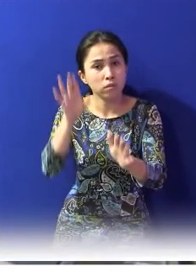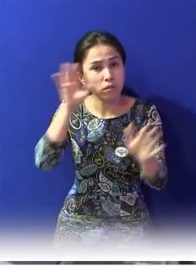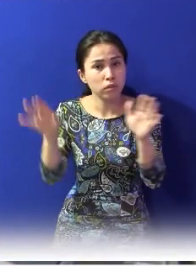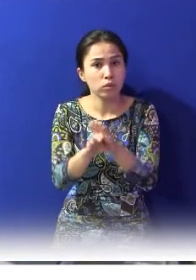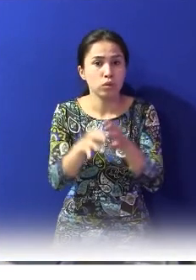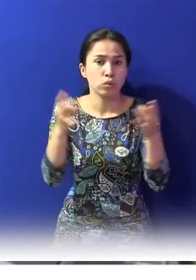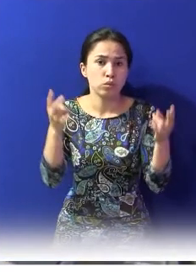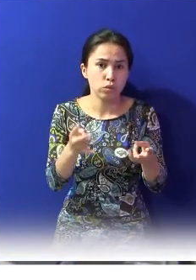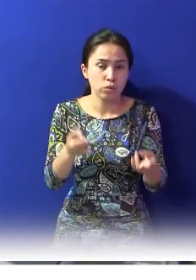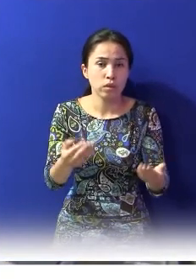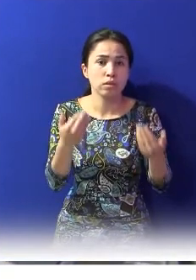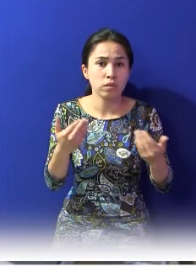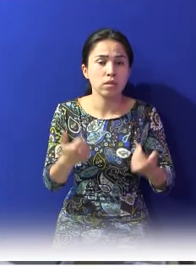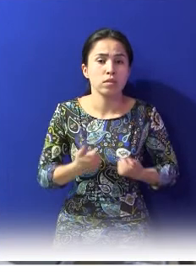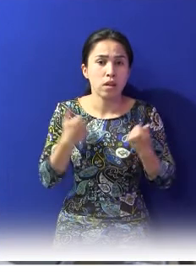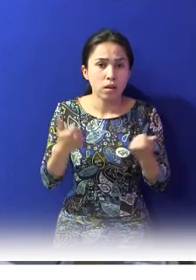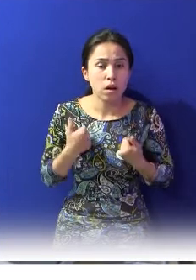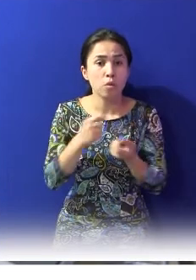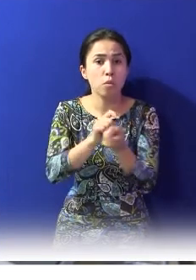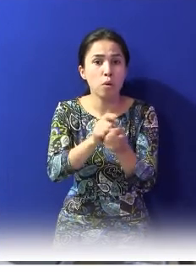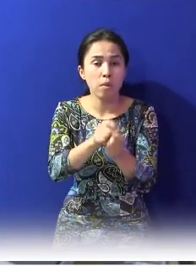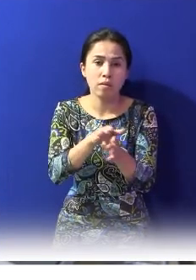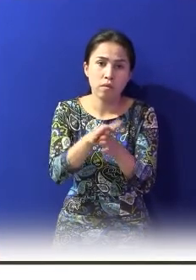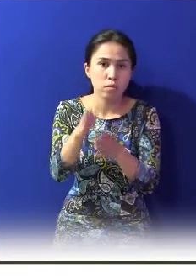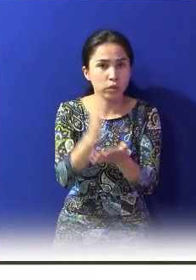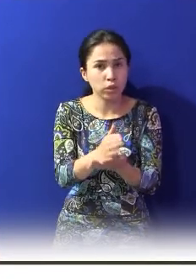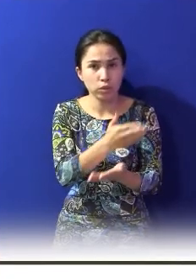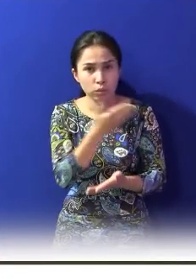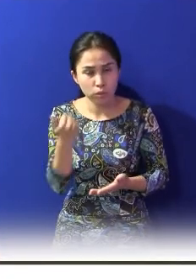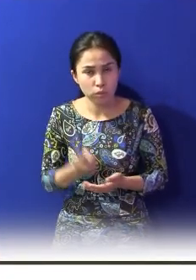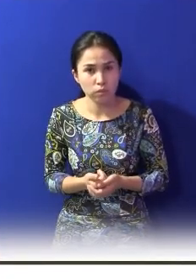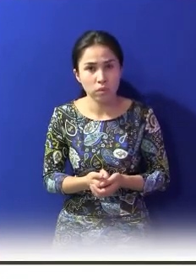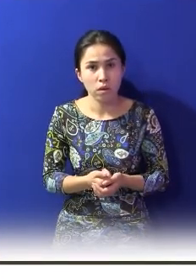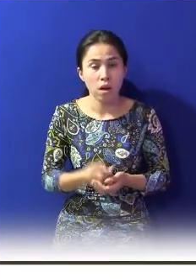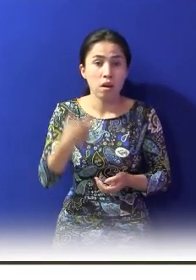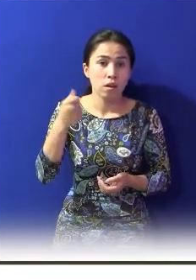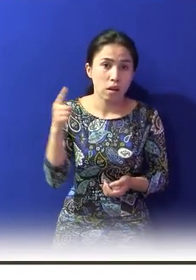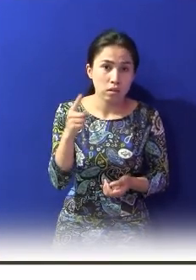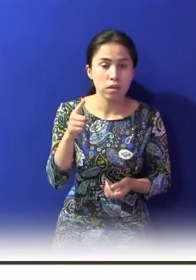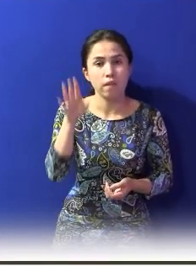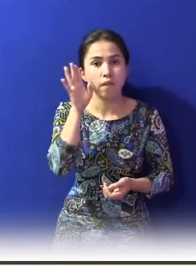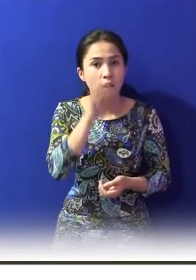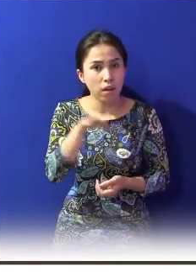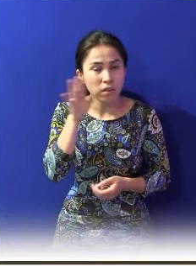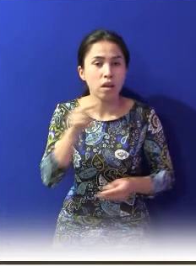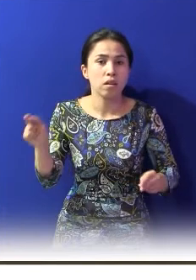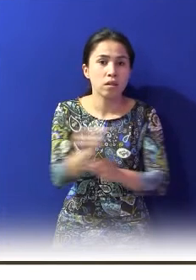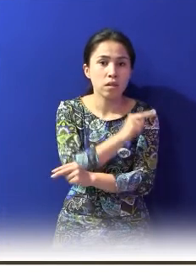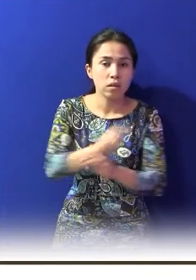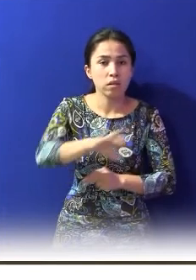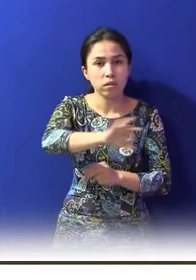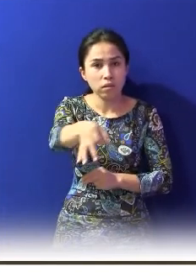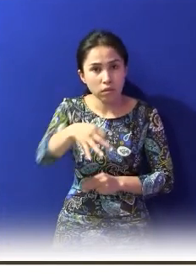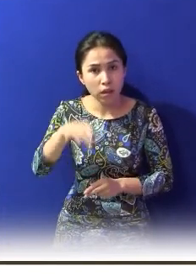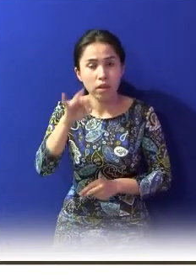басшысы инвесторларға қызмет көрсету орталығының қызметін жобаларды басқару және цифрландыруды зерделеу және оның құрылымын қайта қарауды тапсырды. Ал